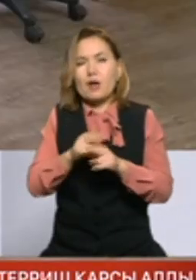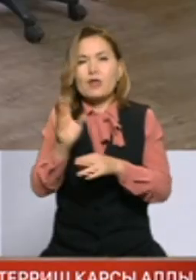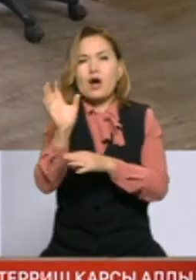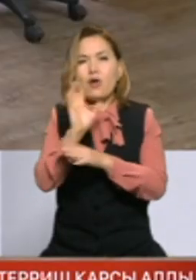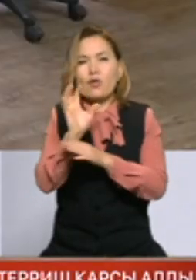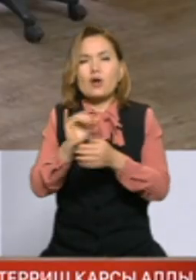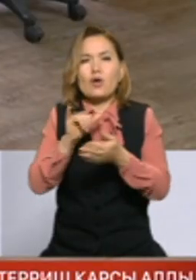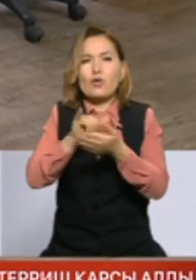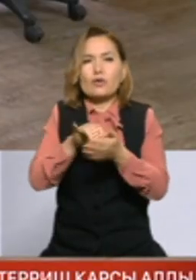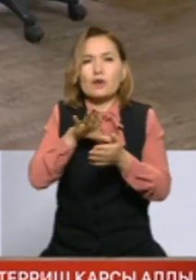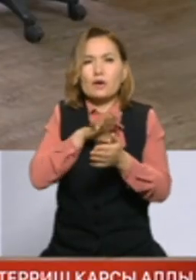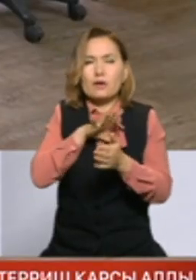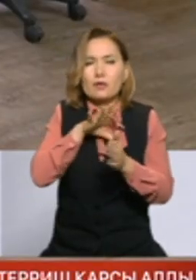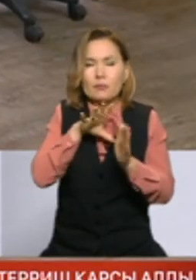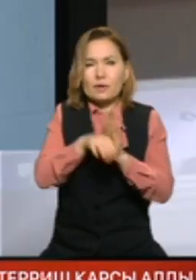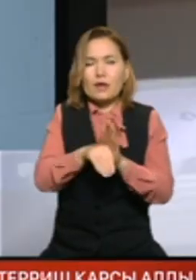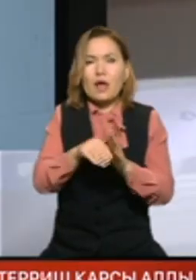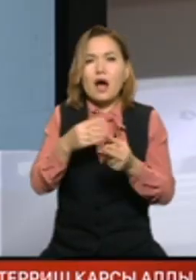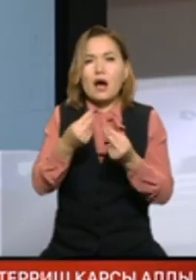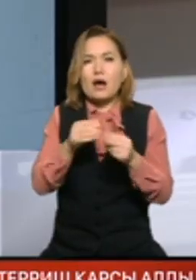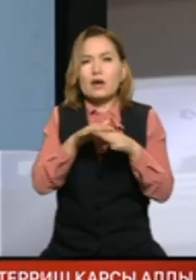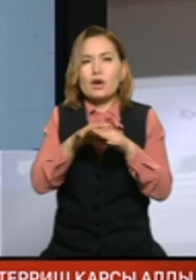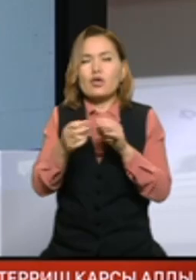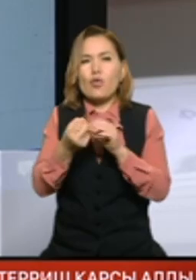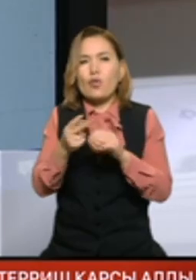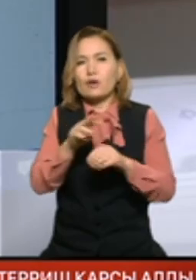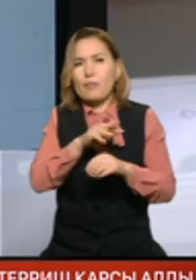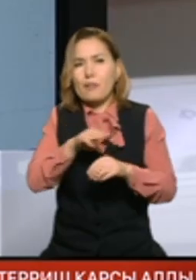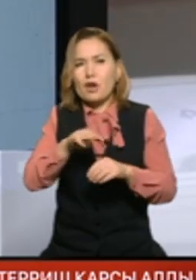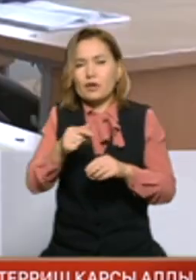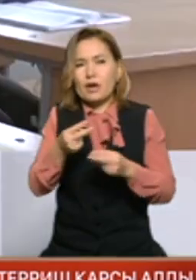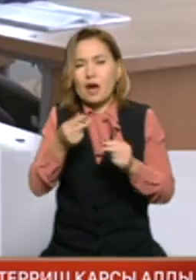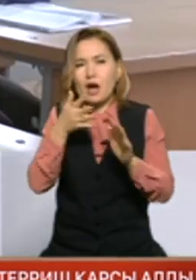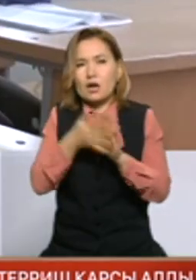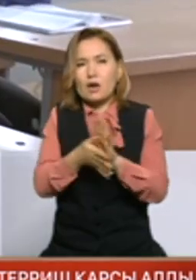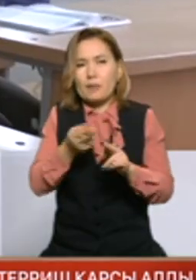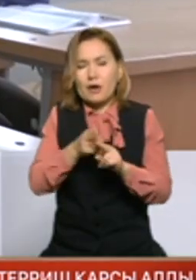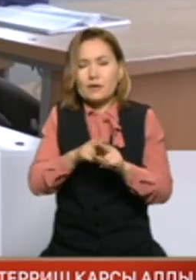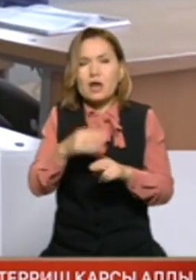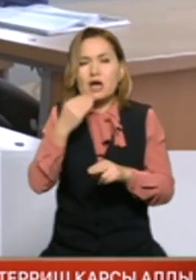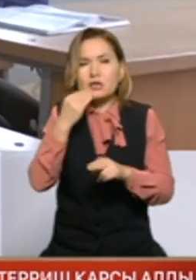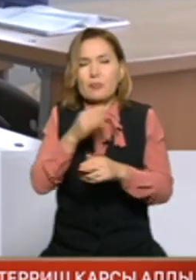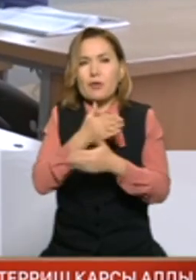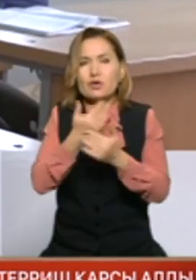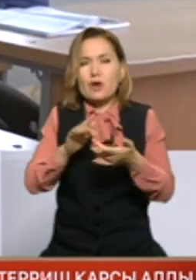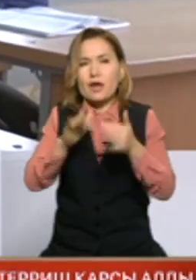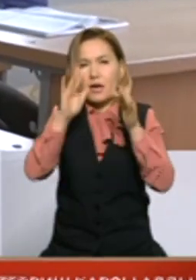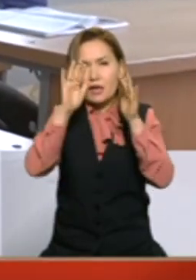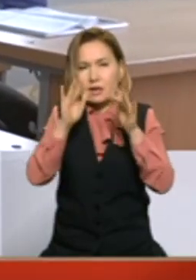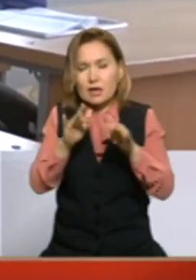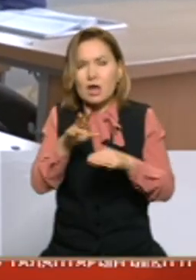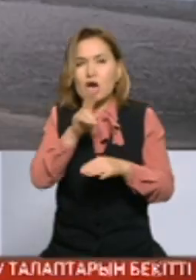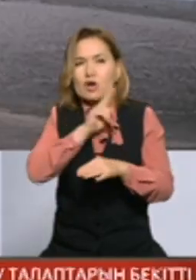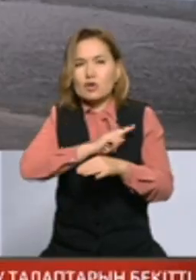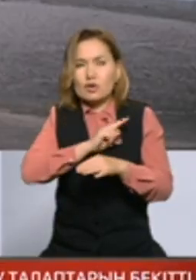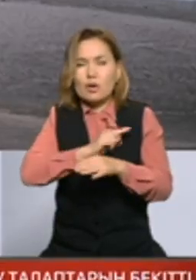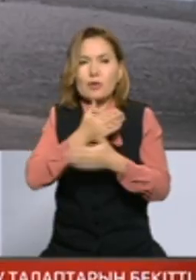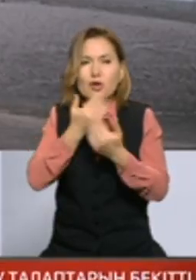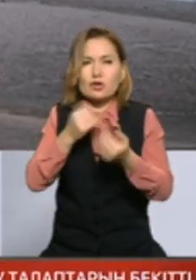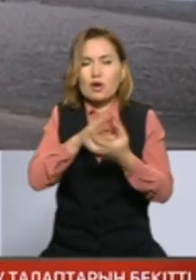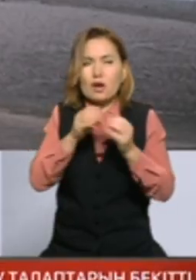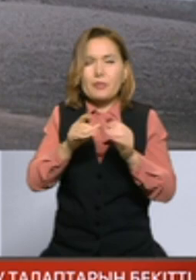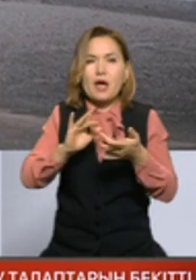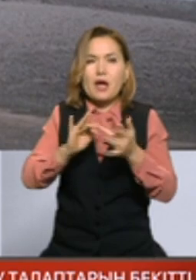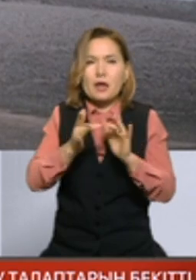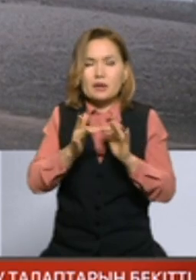желі тартылған. Оған қазынадан 12 миллион теңге жұмсалған. Алайда сапасыз істелген жұмыстың салдарынан интернет